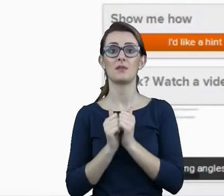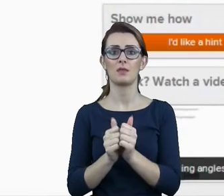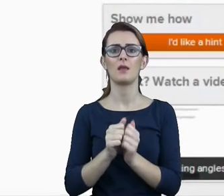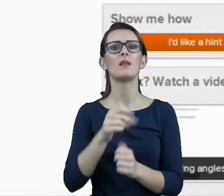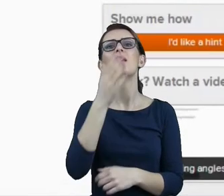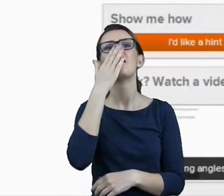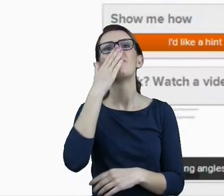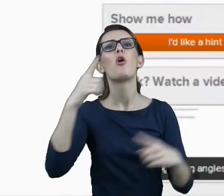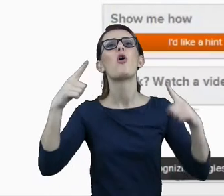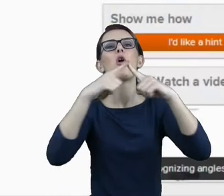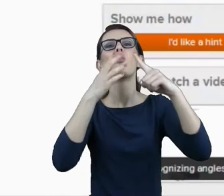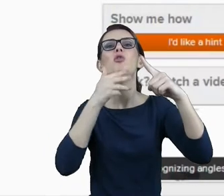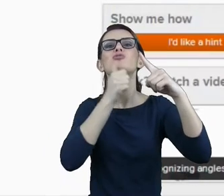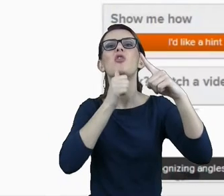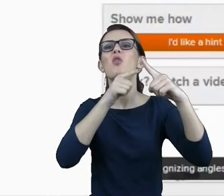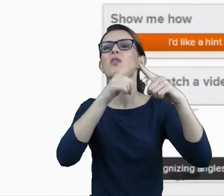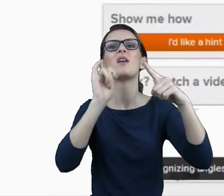zadanie.